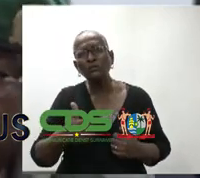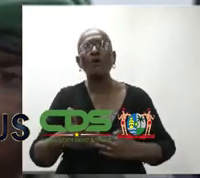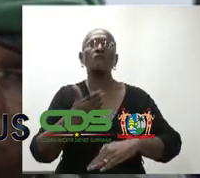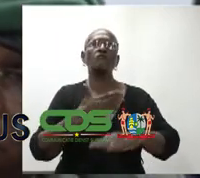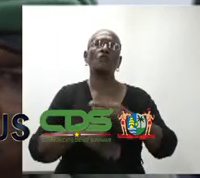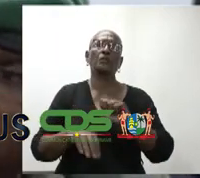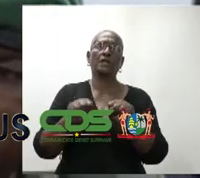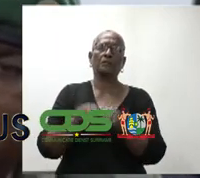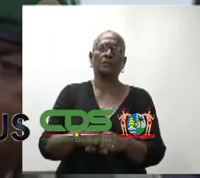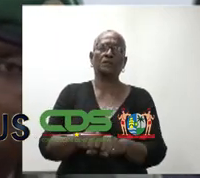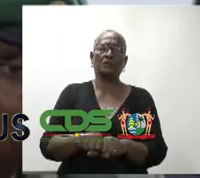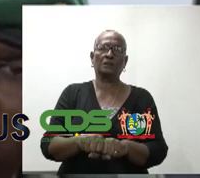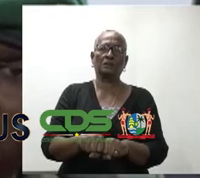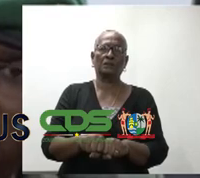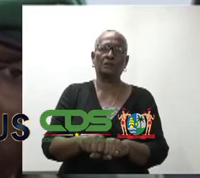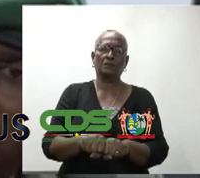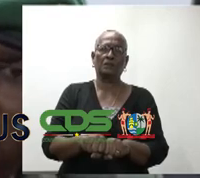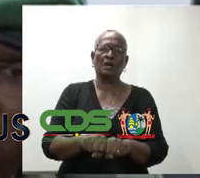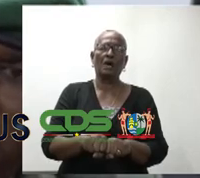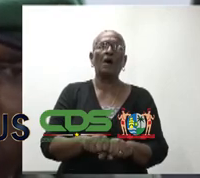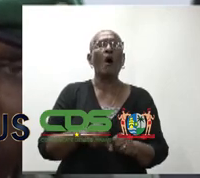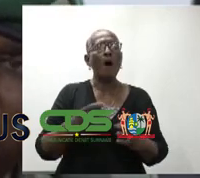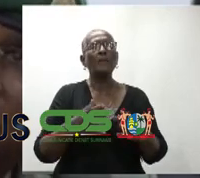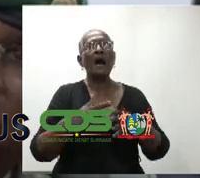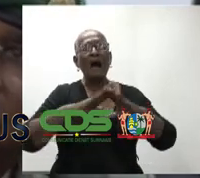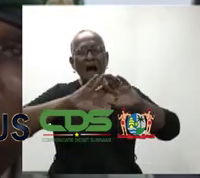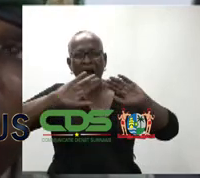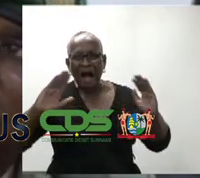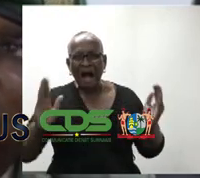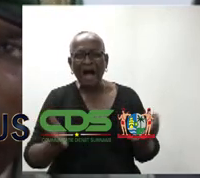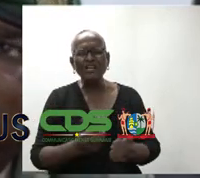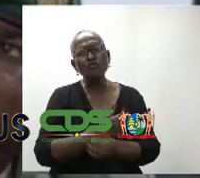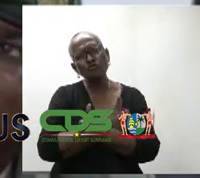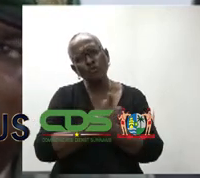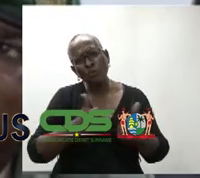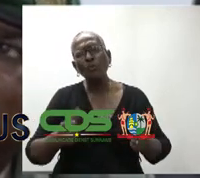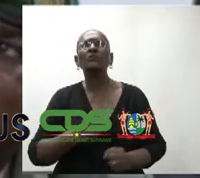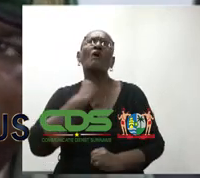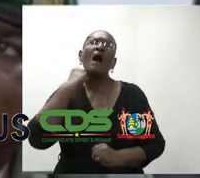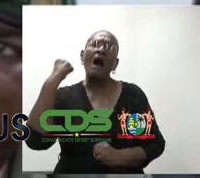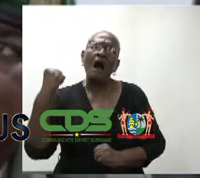om zaken voor eens en voor altijd goed te regelen.